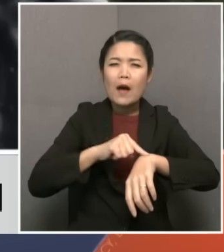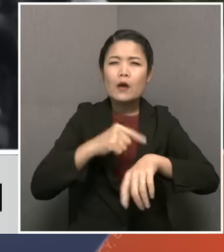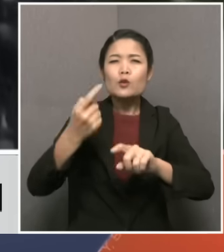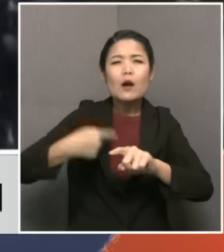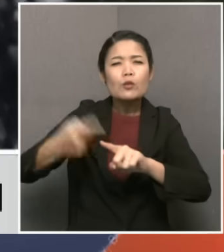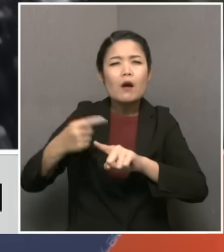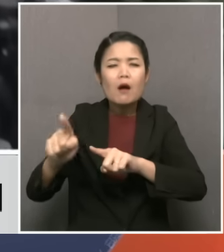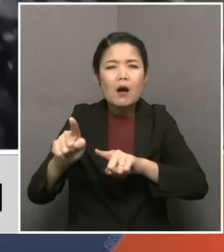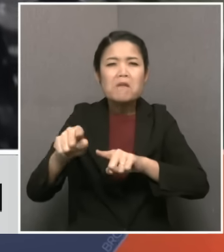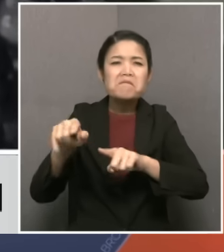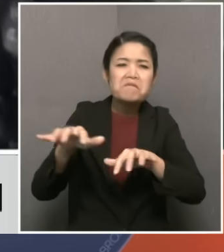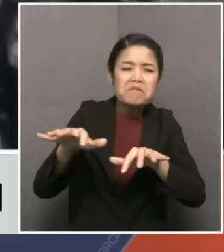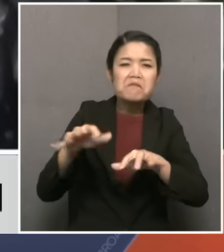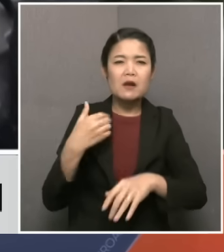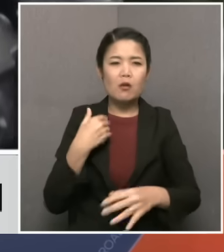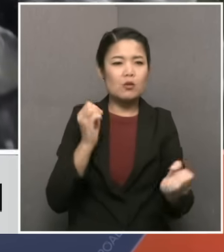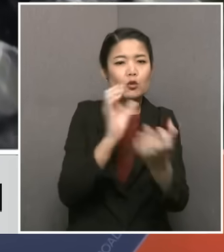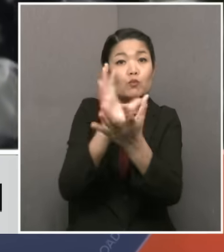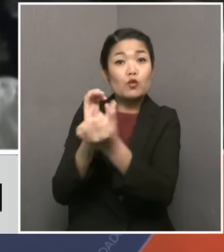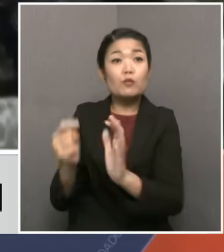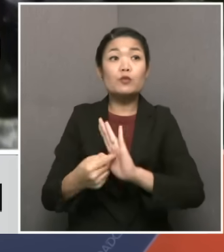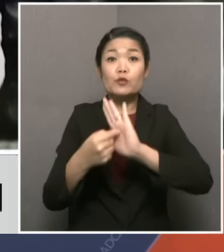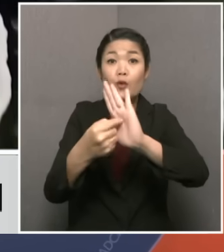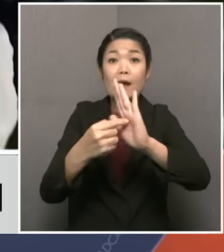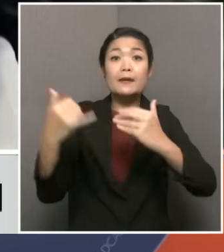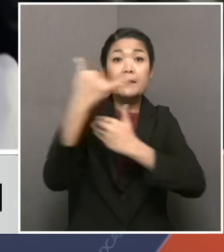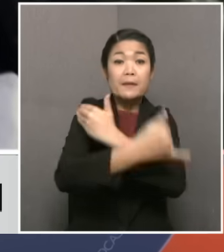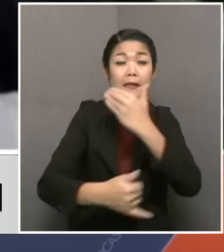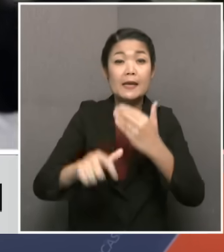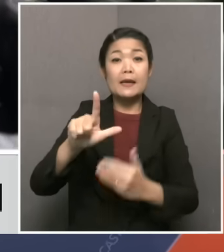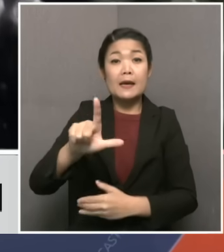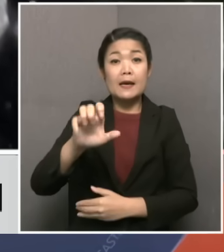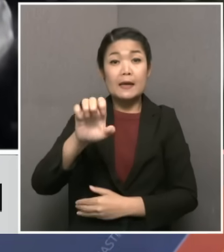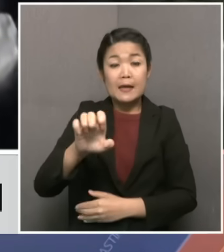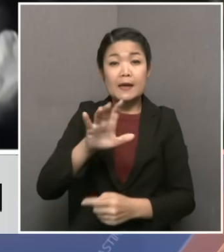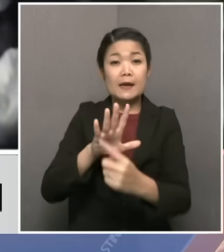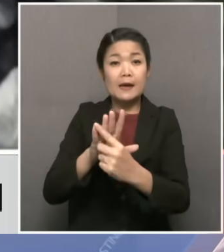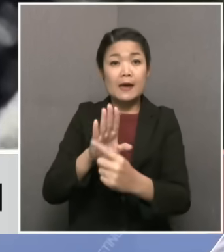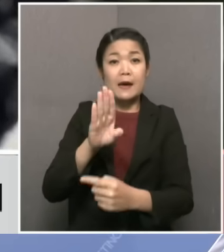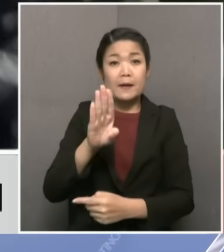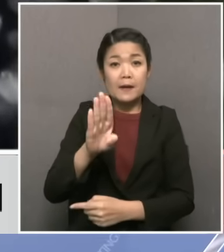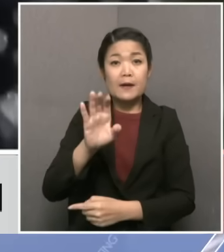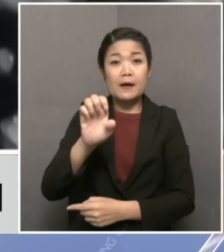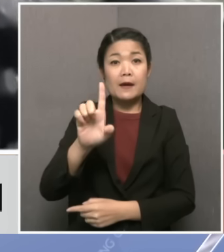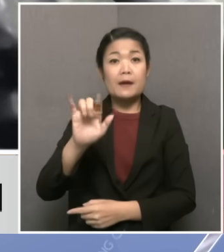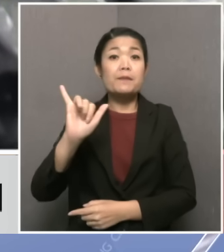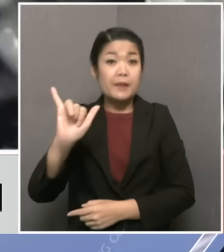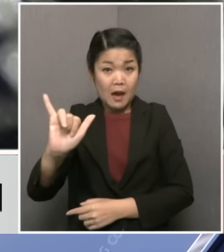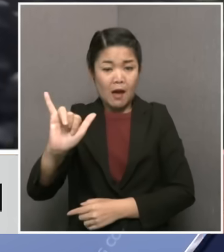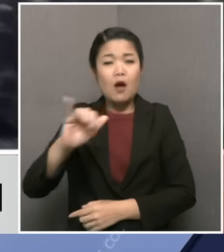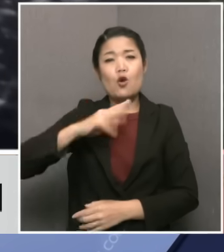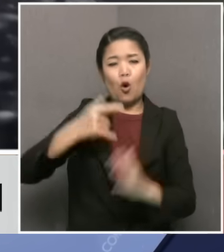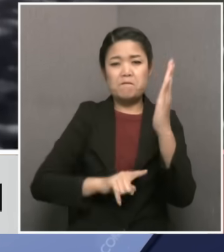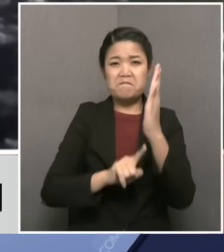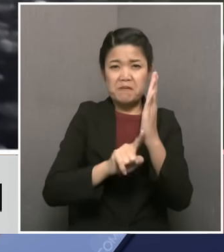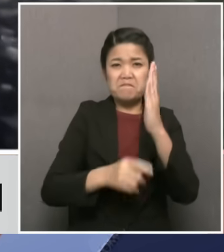ายขนาดไหนนะกรณีที่ลิเบียเนี่ยทะเลเมดิเตอร์เรเนียนอุณหภูมิสูงขึ้นไปถึง 27.5 ถึง 28มันเป็น